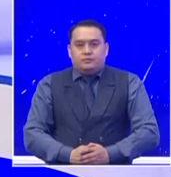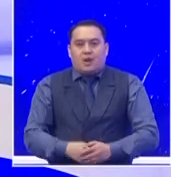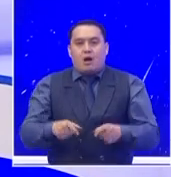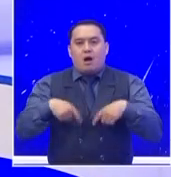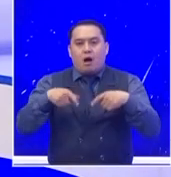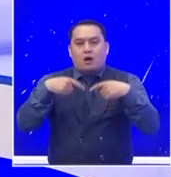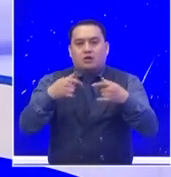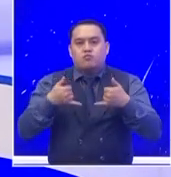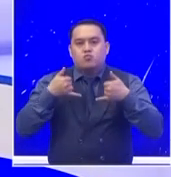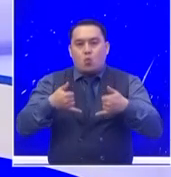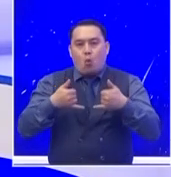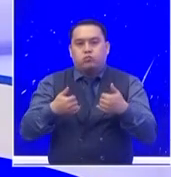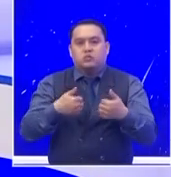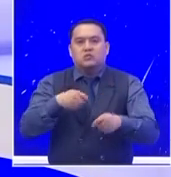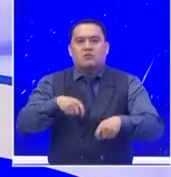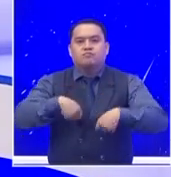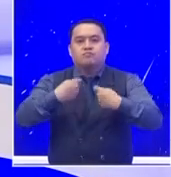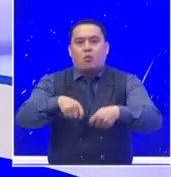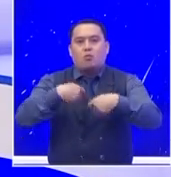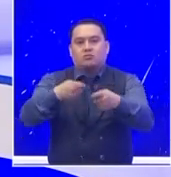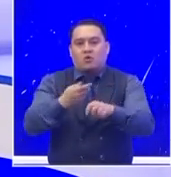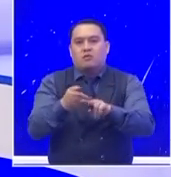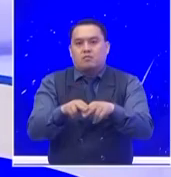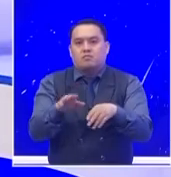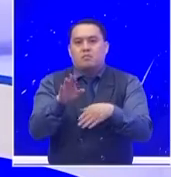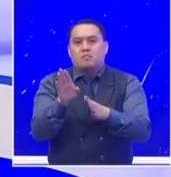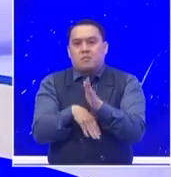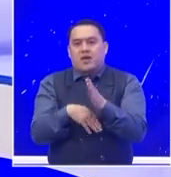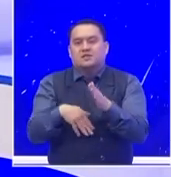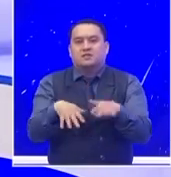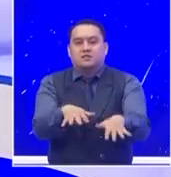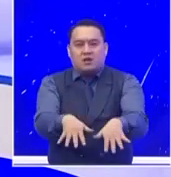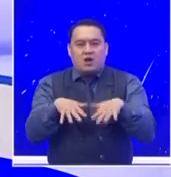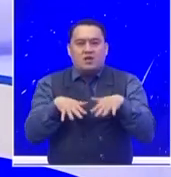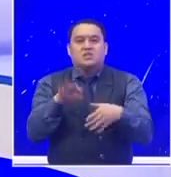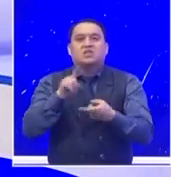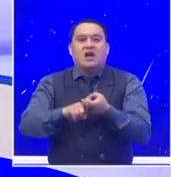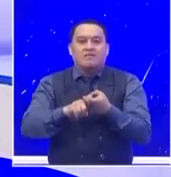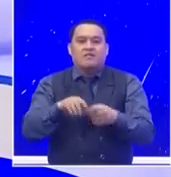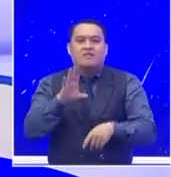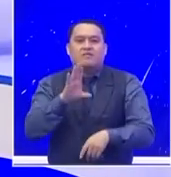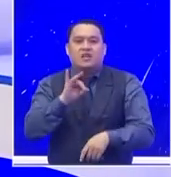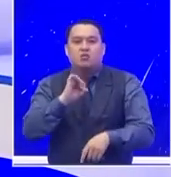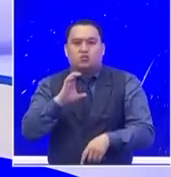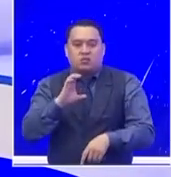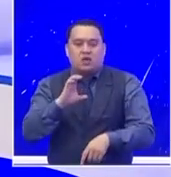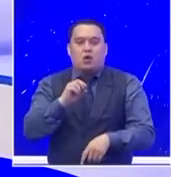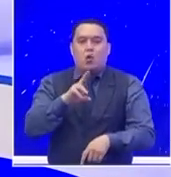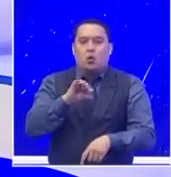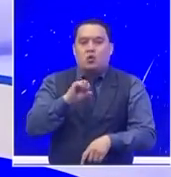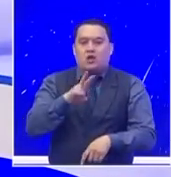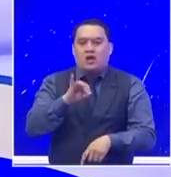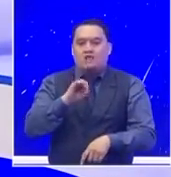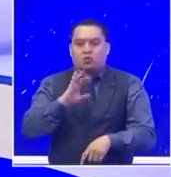Этап Кубка мира по биатлону в чешском Ново Место пройдет без зрителей из-за коронавируса. Об этом сообщил министр внутренних